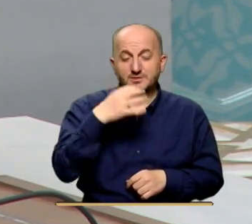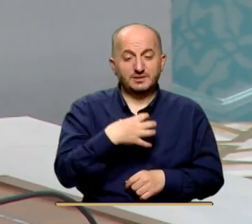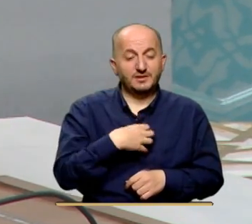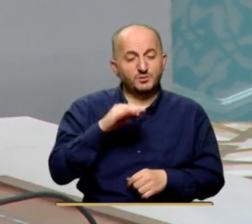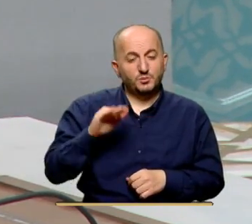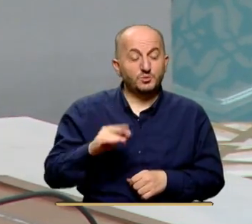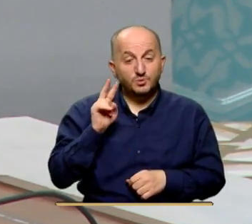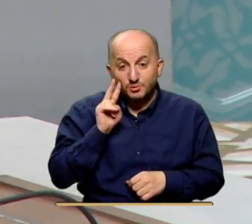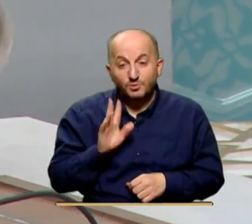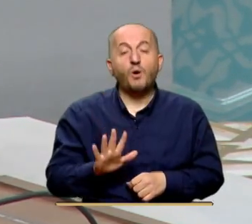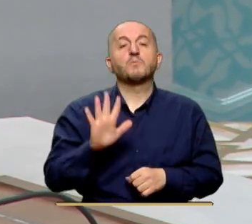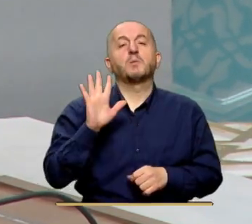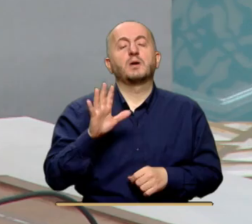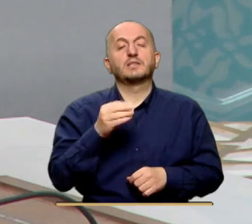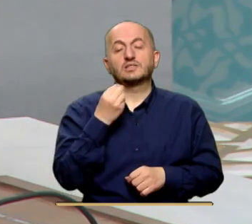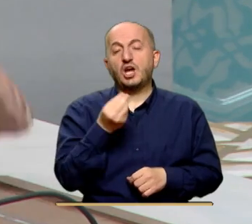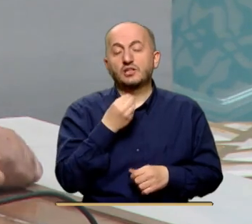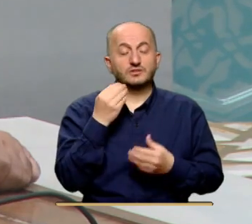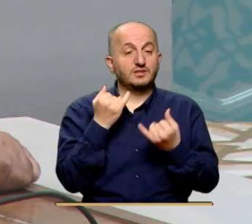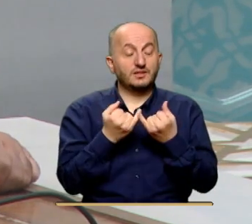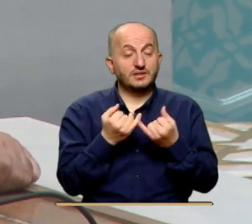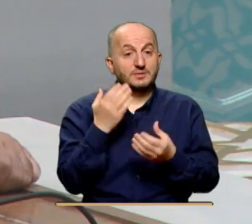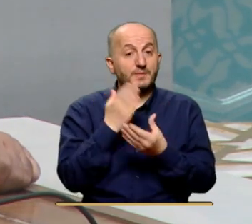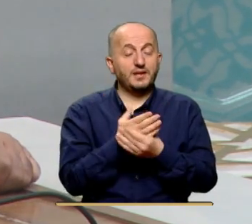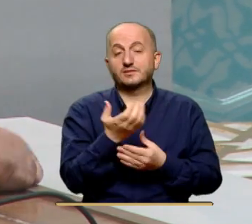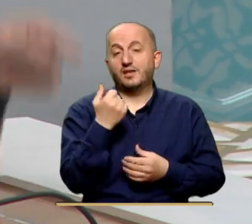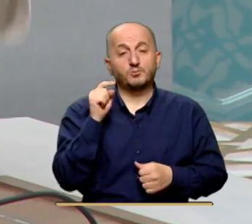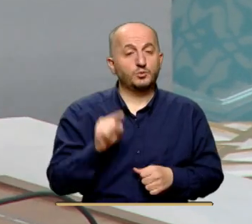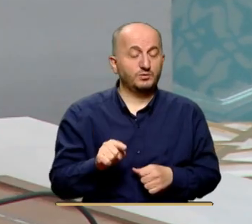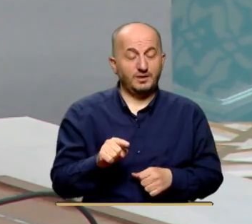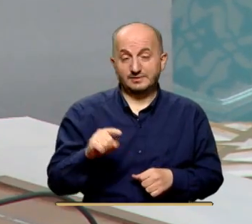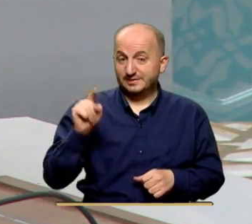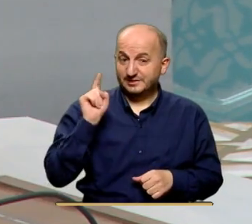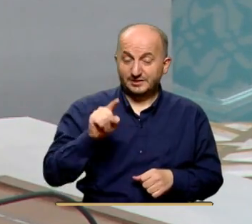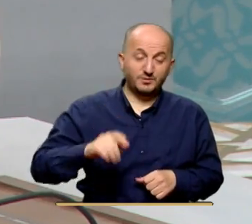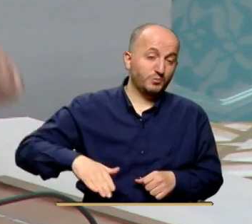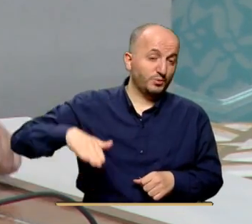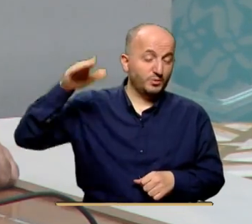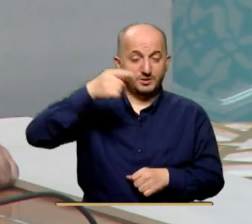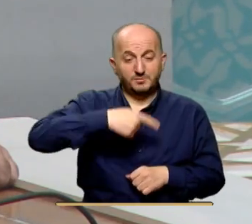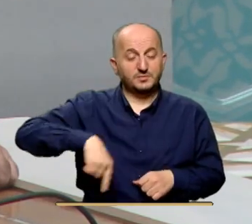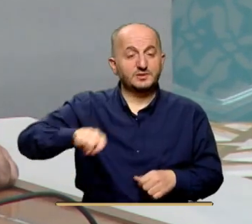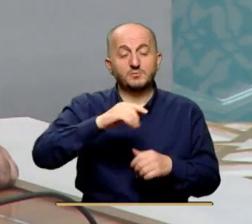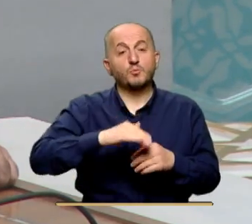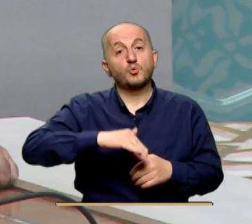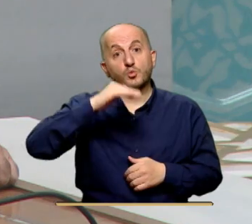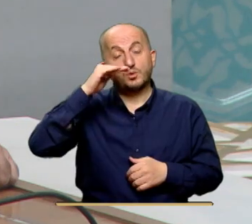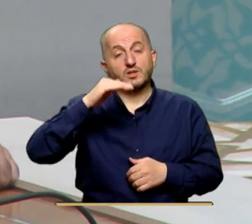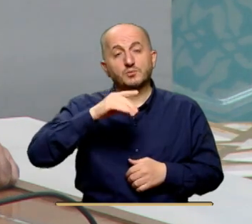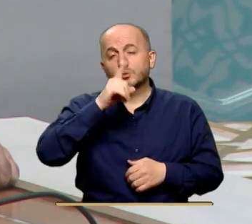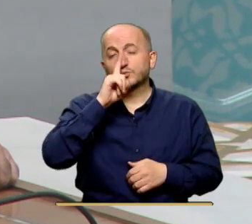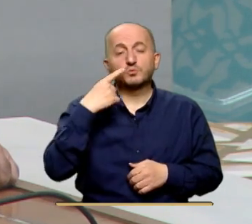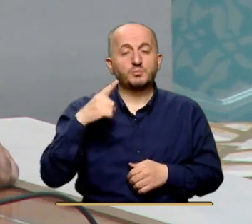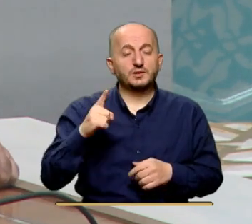görmemeli. Beni dinleyen genç kardeşim, ibret al buradan. Senin büyüklerin, işte bizim büyüklerimiz,